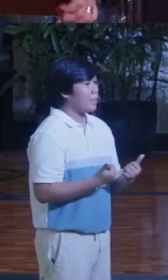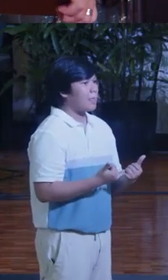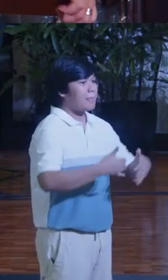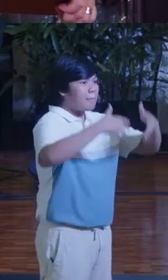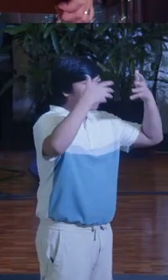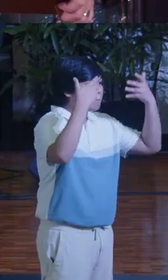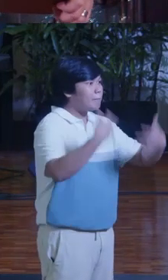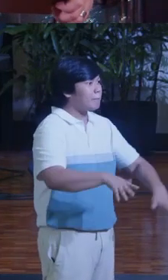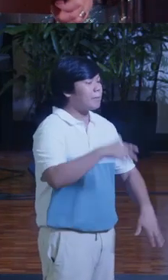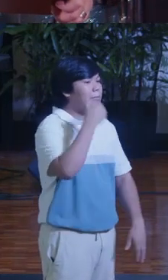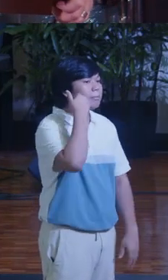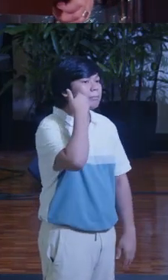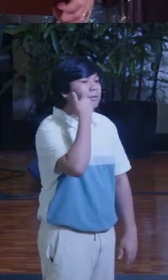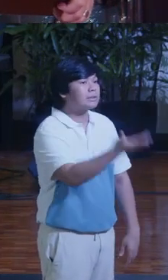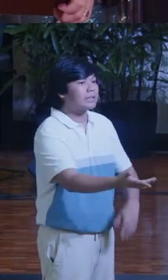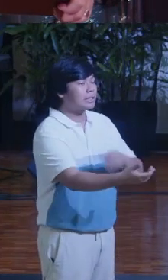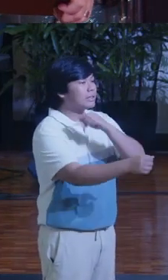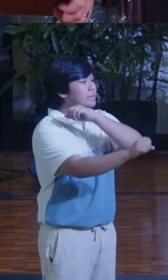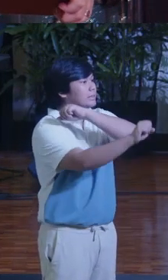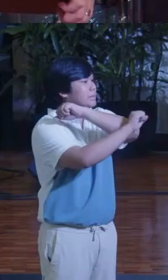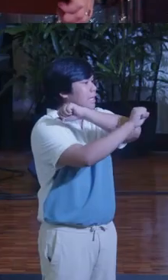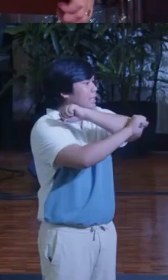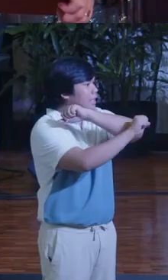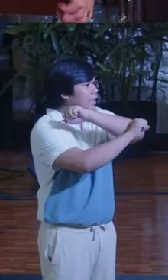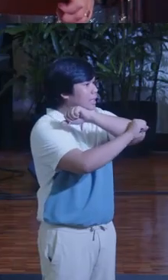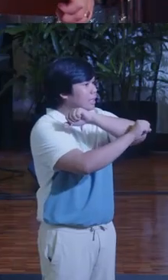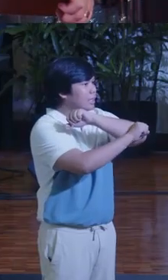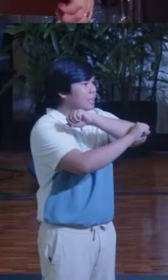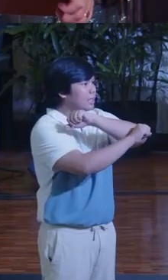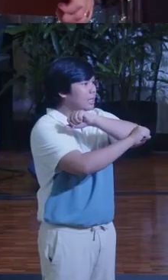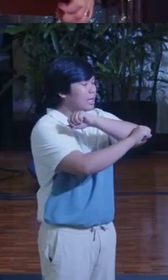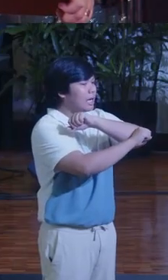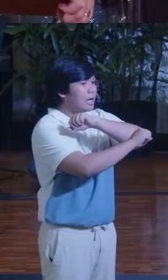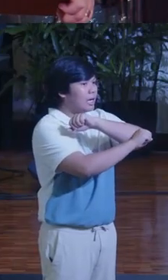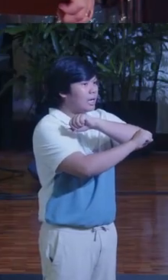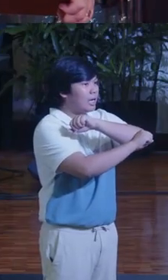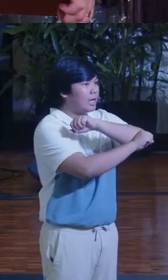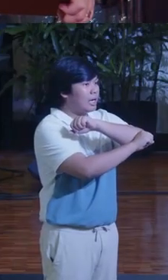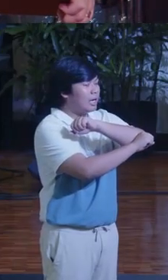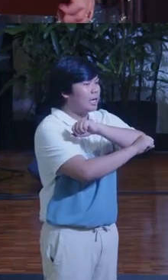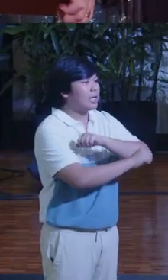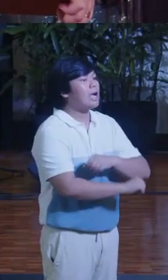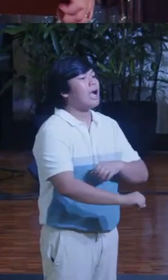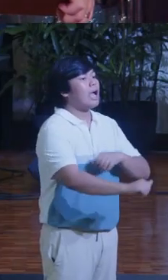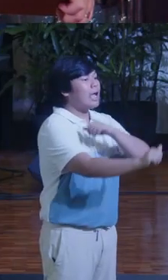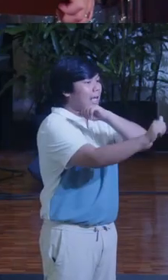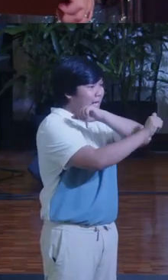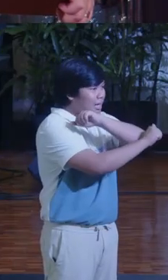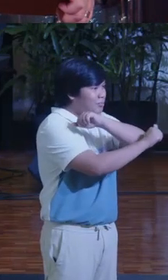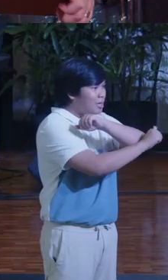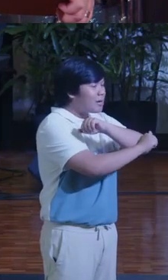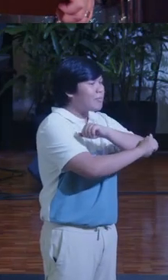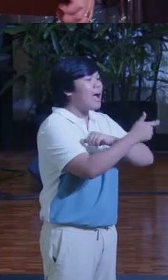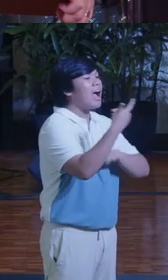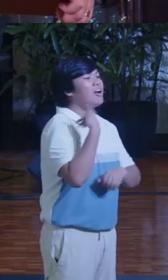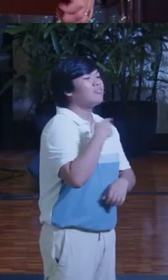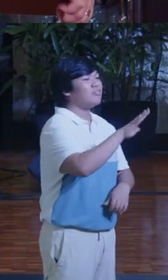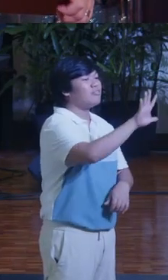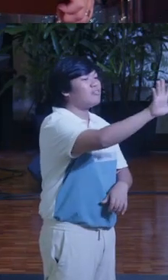ni Sarah, no? Nagkaroon pa siya ng 5 o 6 na